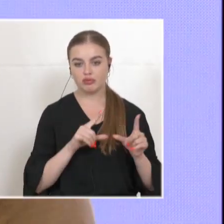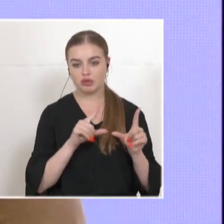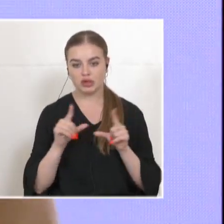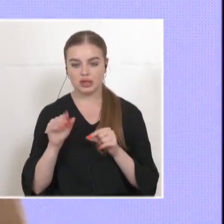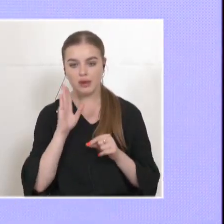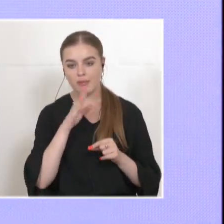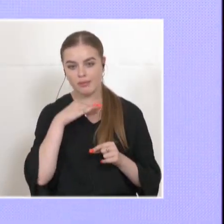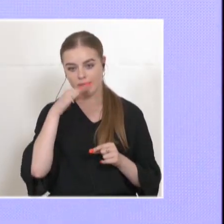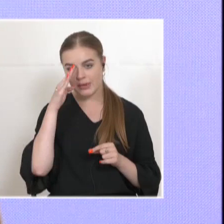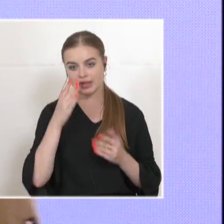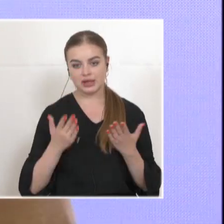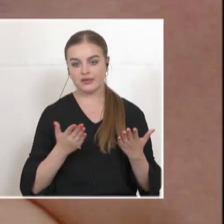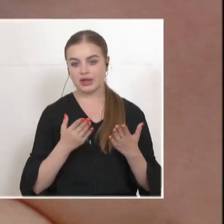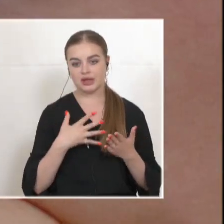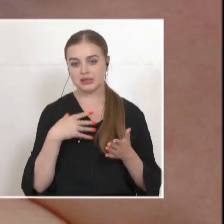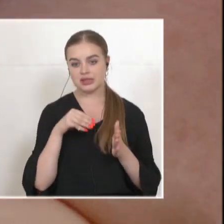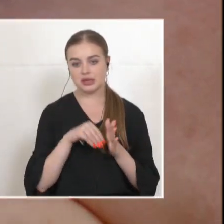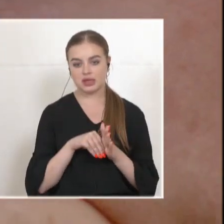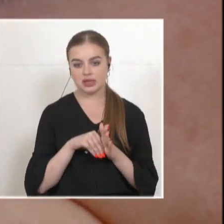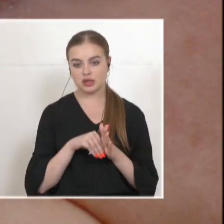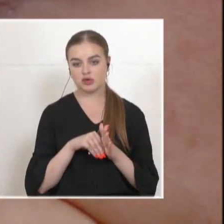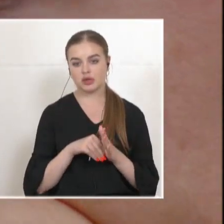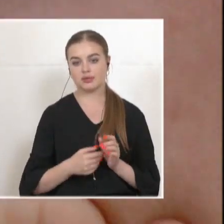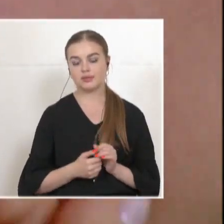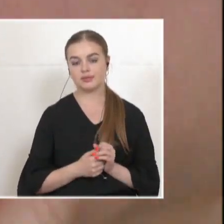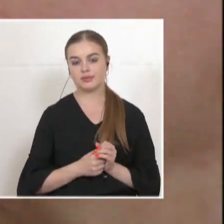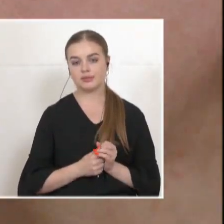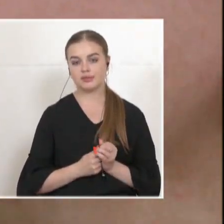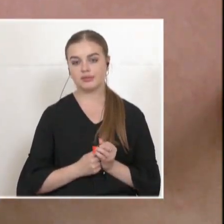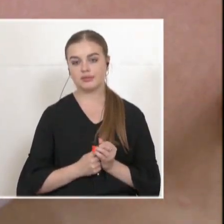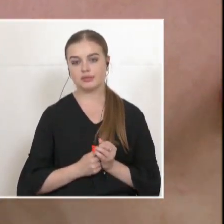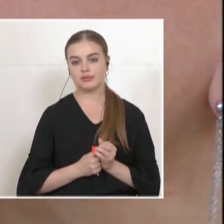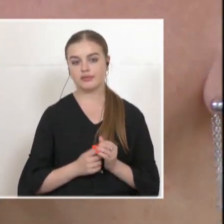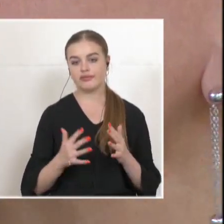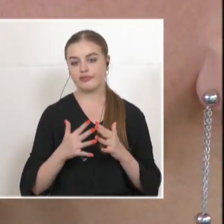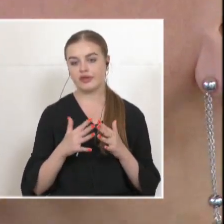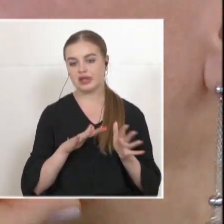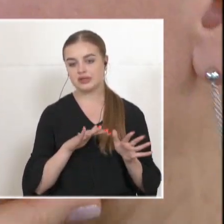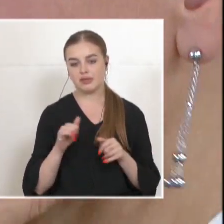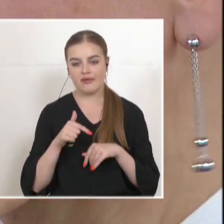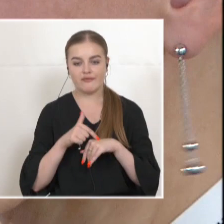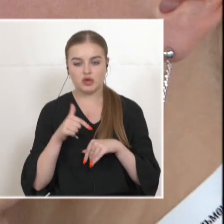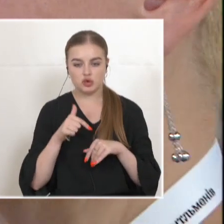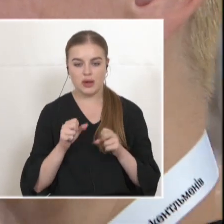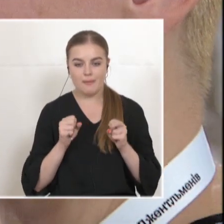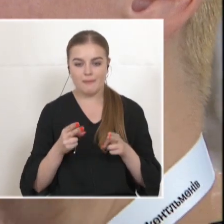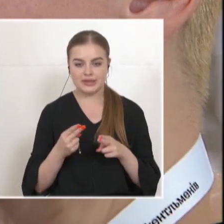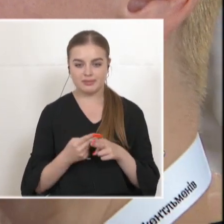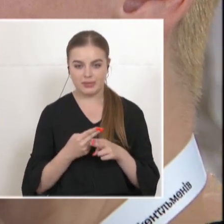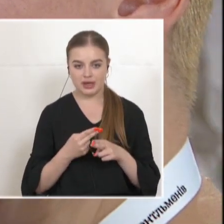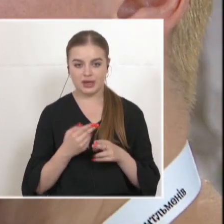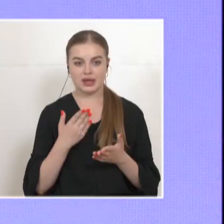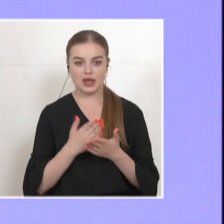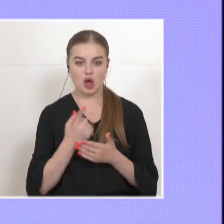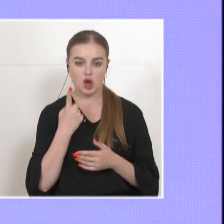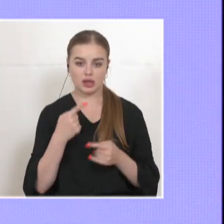батьків, які загинули. Вона забирає відчуття безпеки. Є лише одна річ, яку війна